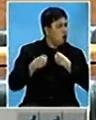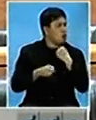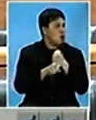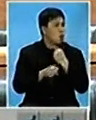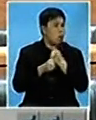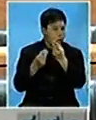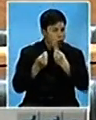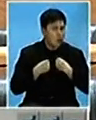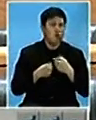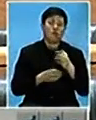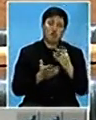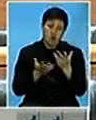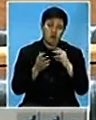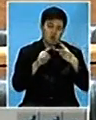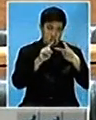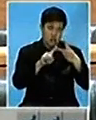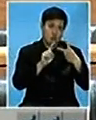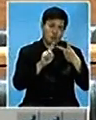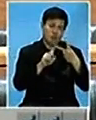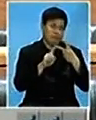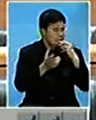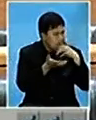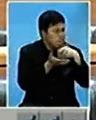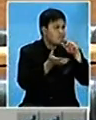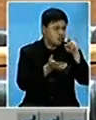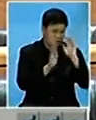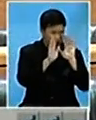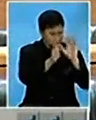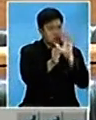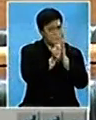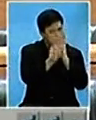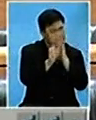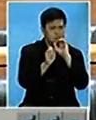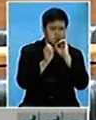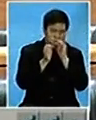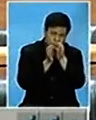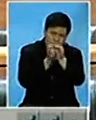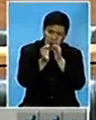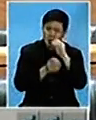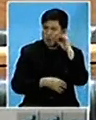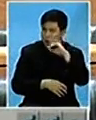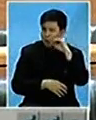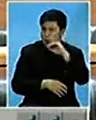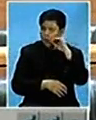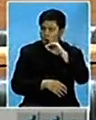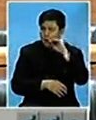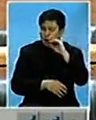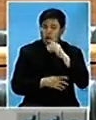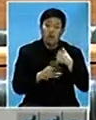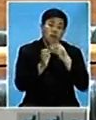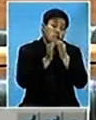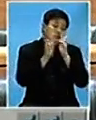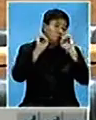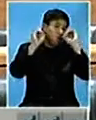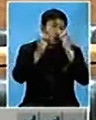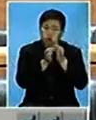ประเด็นที่สองที่ผมกราบเรียนท่านประเด็นนี้ท่านต้องย้ำบ่อยๆชี้บ่อยๆแต่ท่านถ้าท่านไม่นำท่านไม่ชี้ท่านไม่อธิ